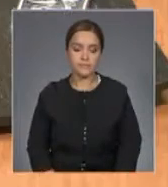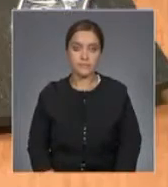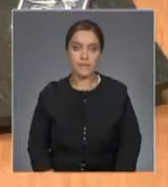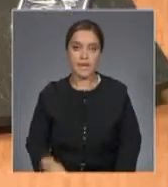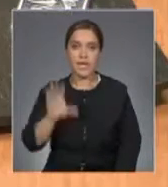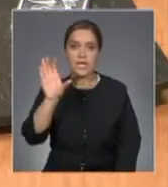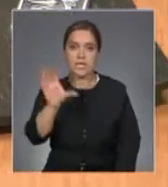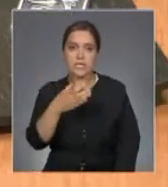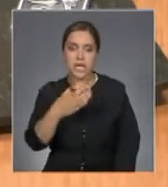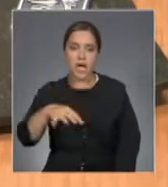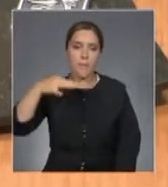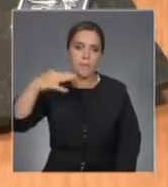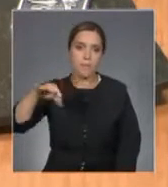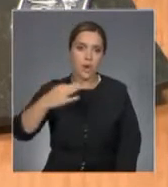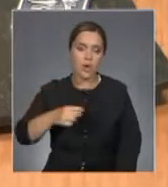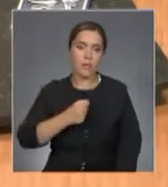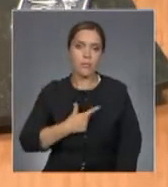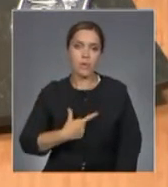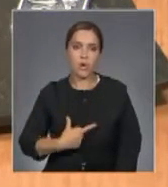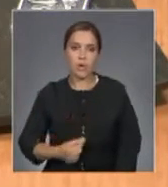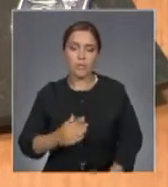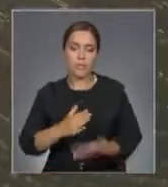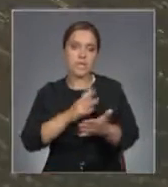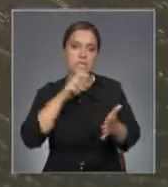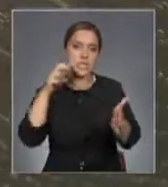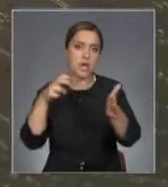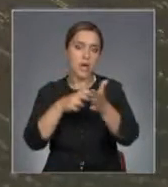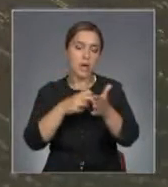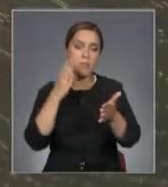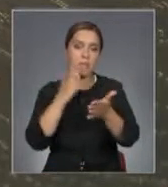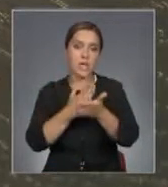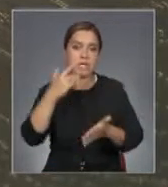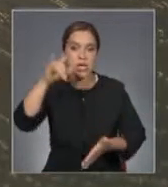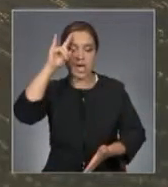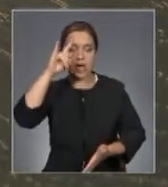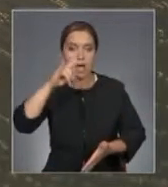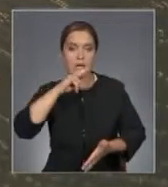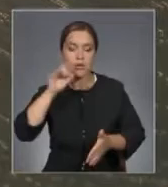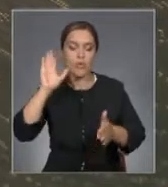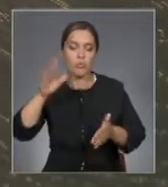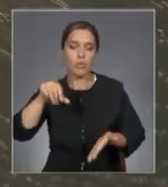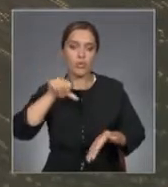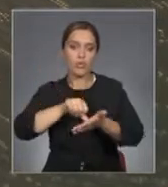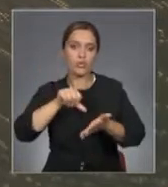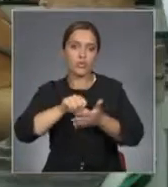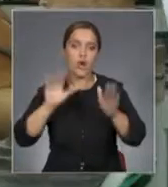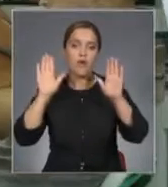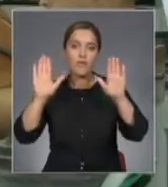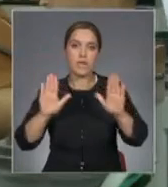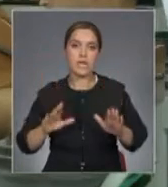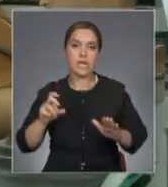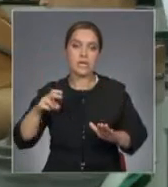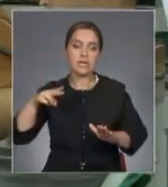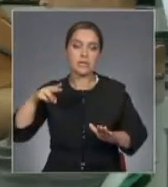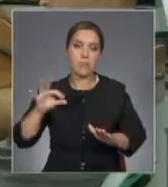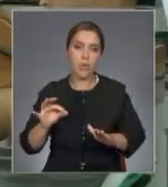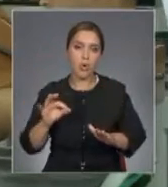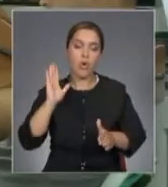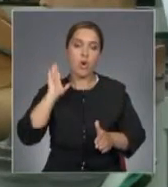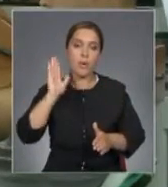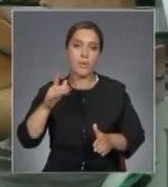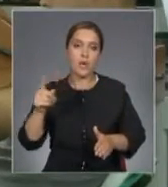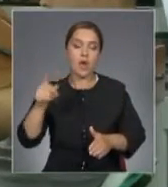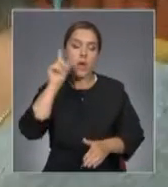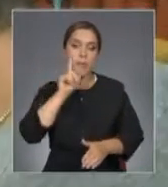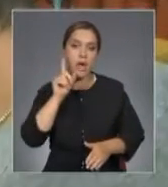Серебряные брелоки, кулоны и значки с казахстанскими символами завоевали право быть представленными на «Экспо» в качестве сувениров. Этот ювелирный цех